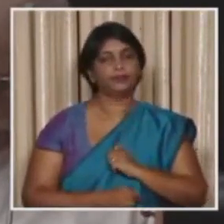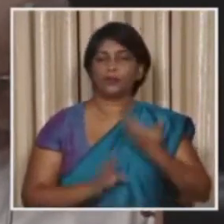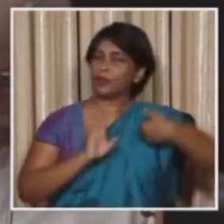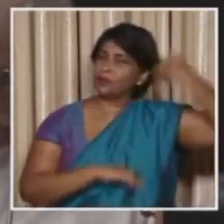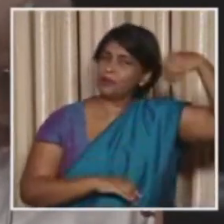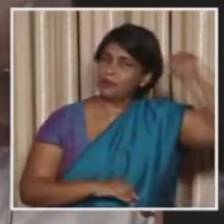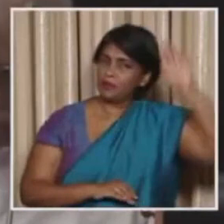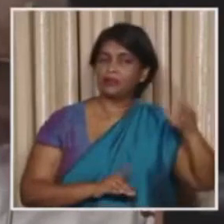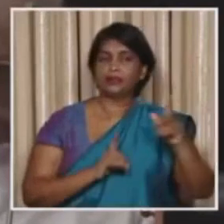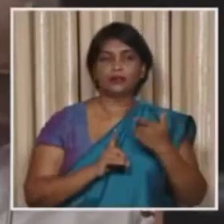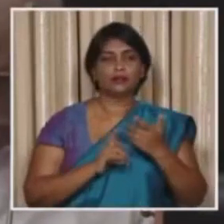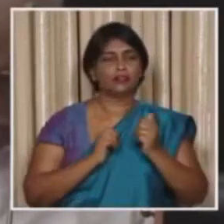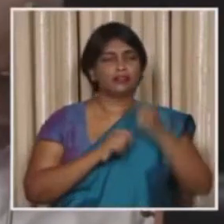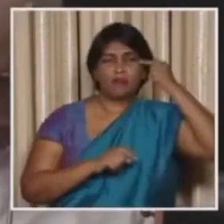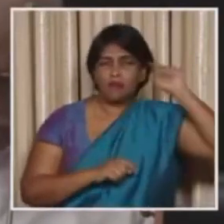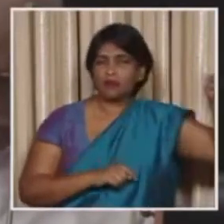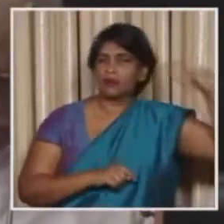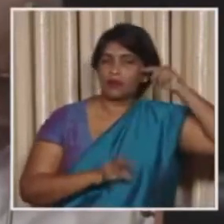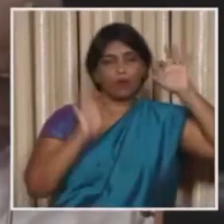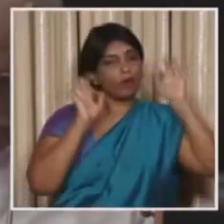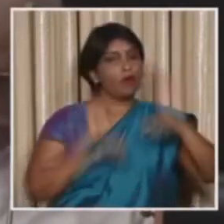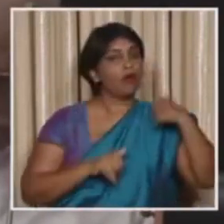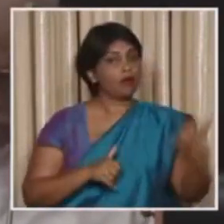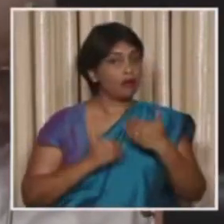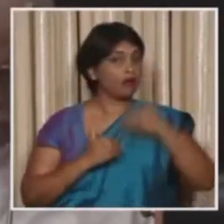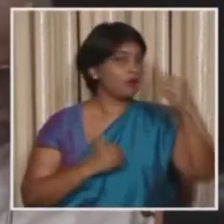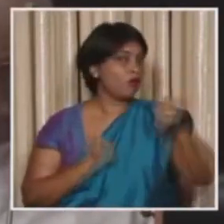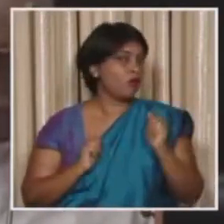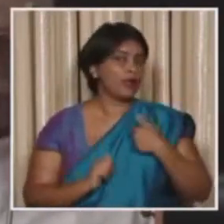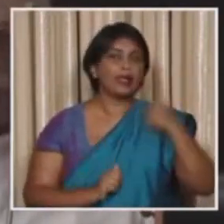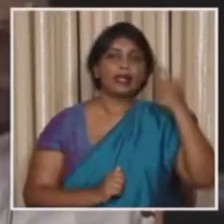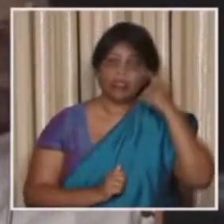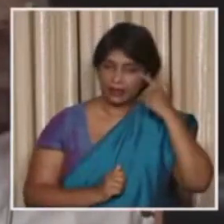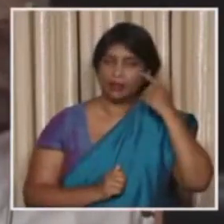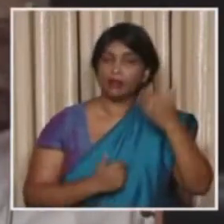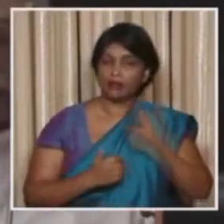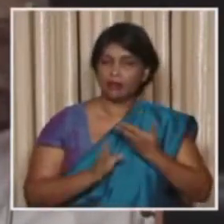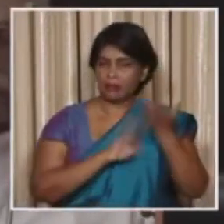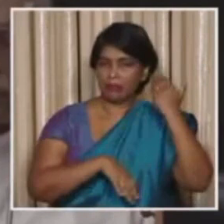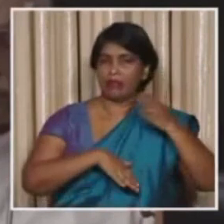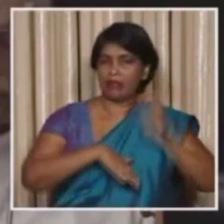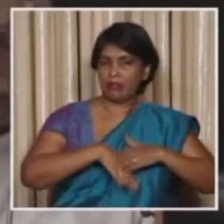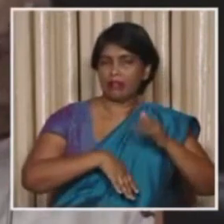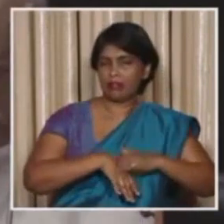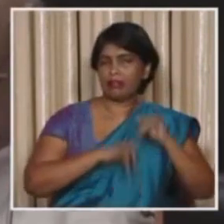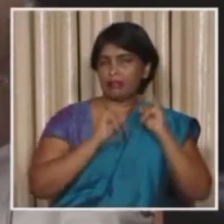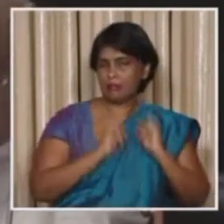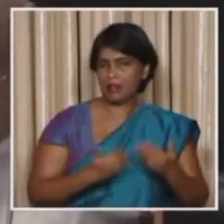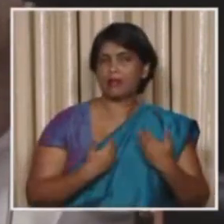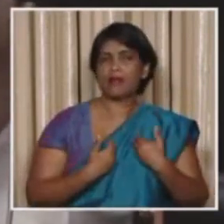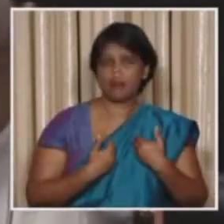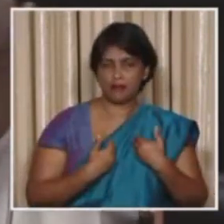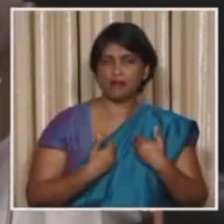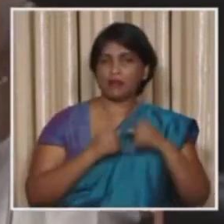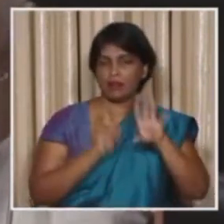අතීතයේ පාරමින් ඉන්නේ නැතුව අපි අනාගතය ගැන හිතමු. ඔබටත් මටත් කටුක අතීත අත්දැකීම් තියෙනවා.